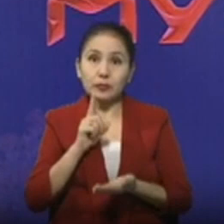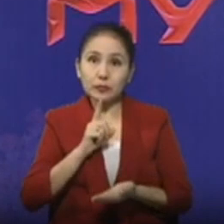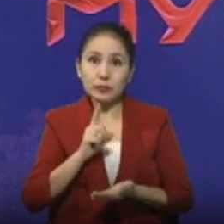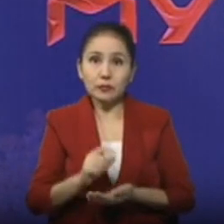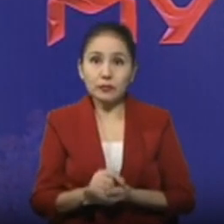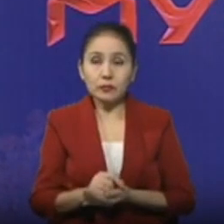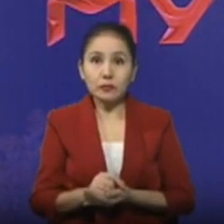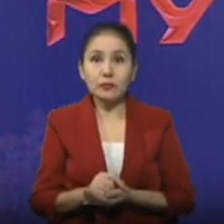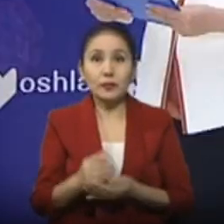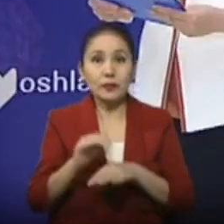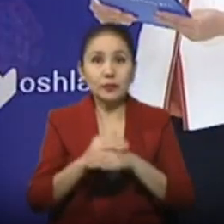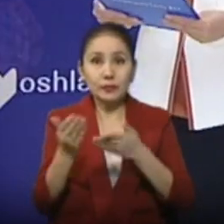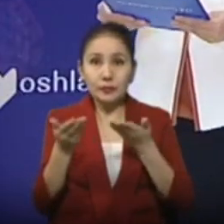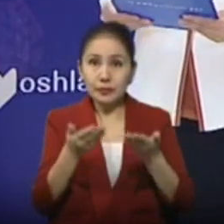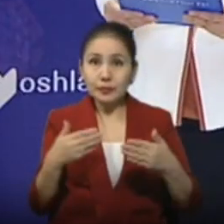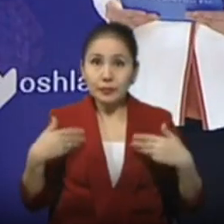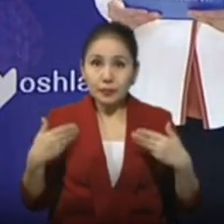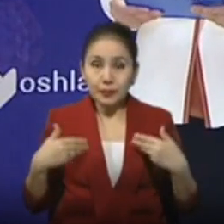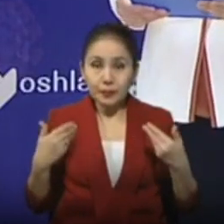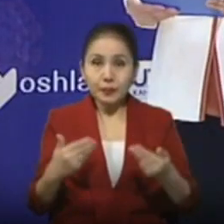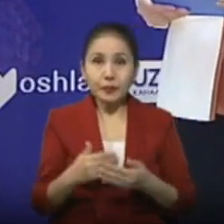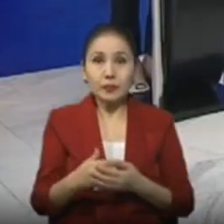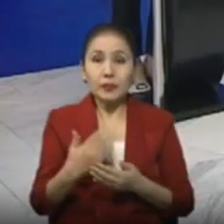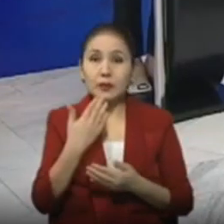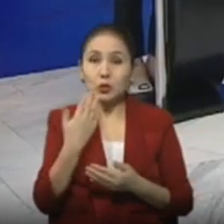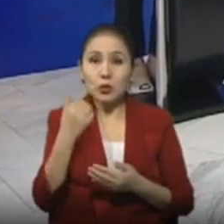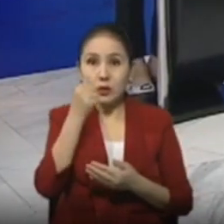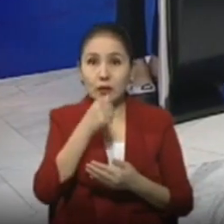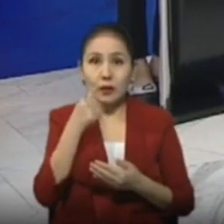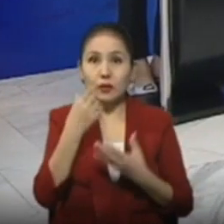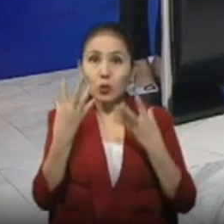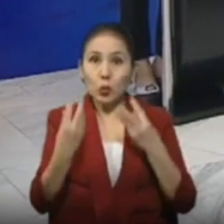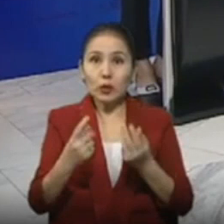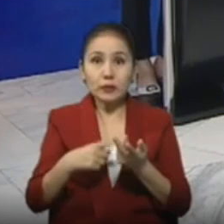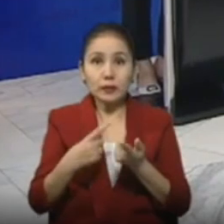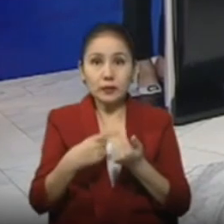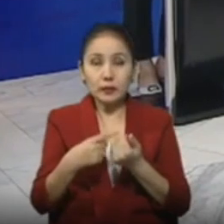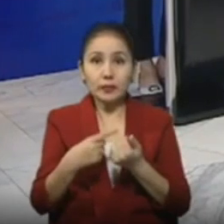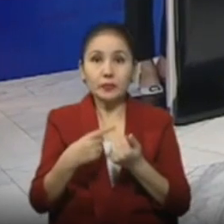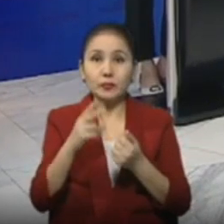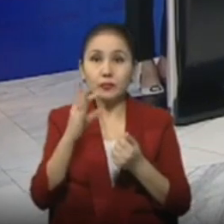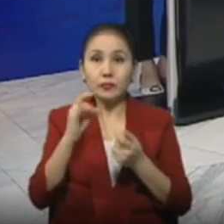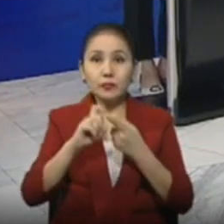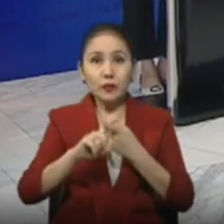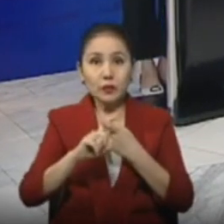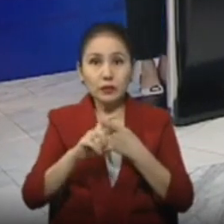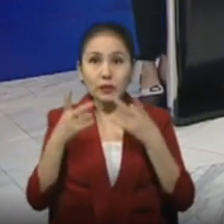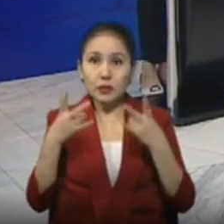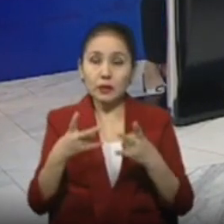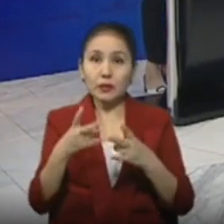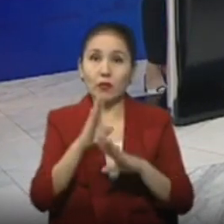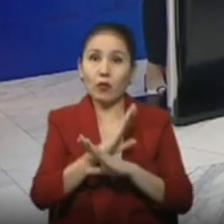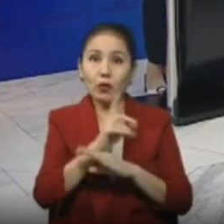opa. Xush kelibsiz. Assalomu alaykum. Barno opa, so'nggi yillarda kunlik statistikada koronavirusga chalinganlar va